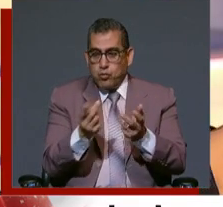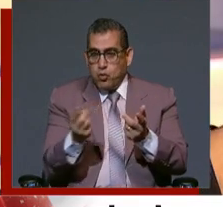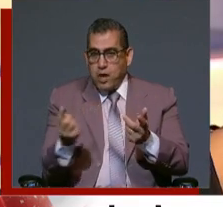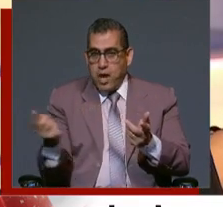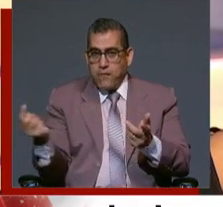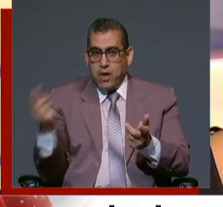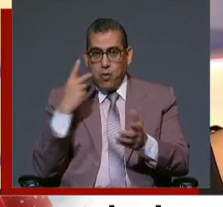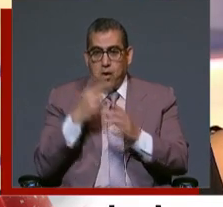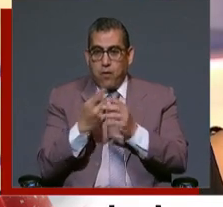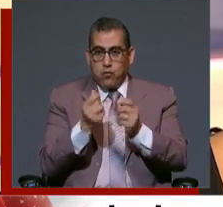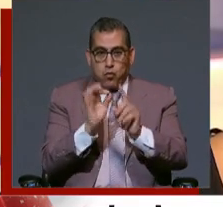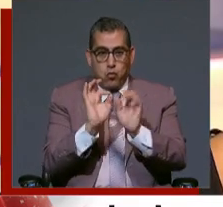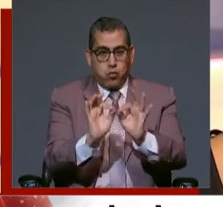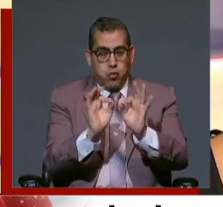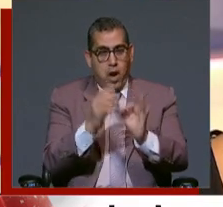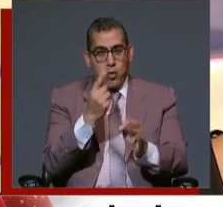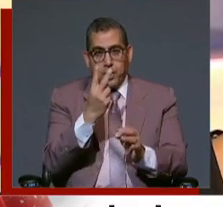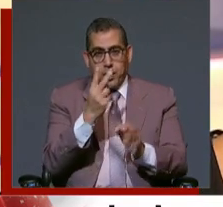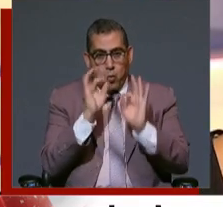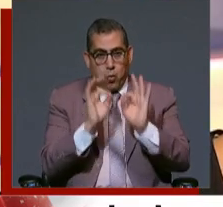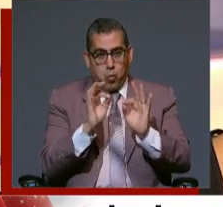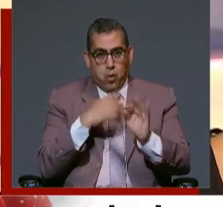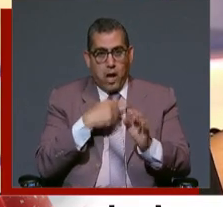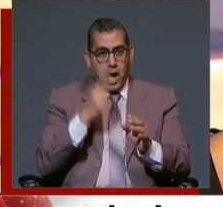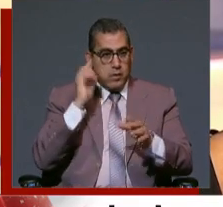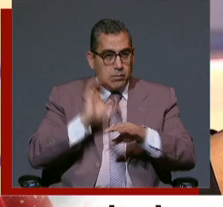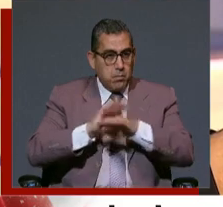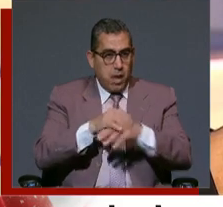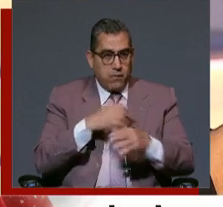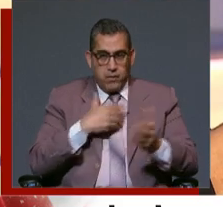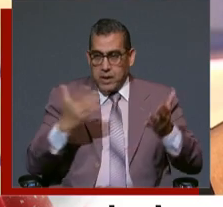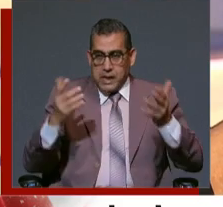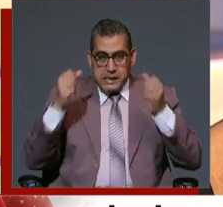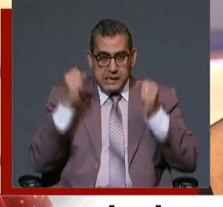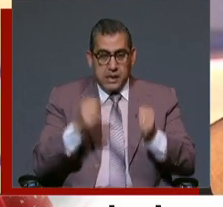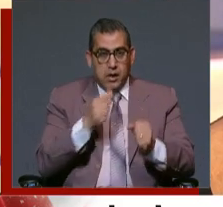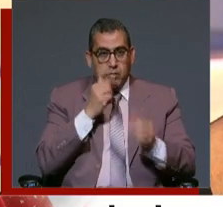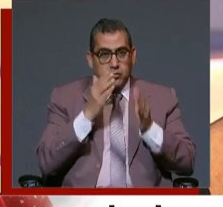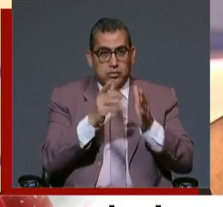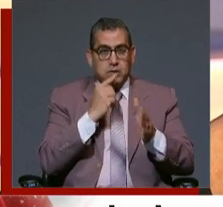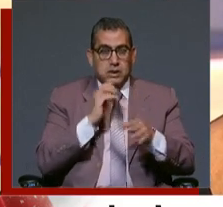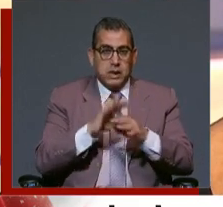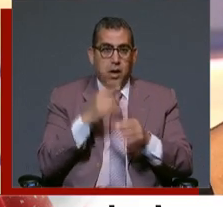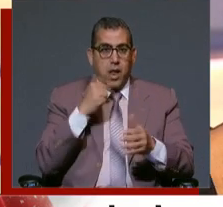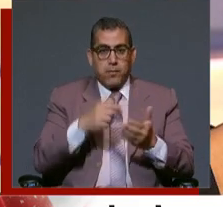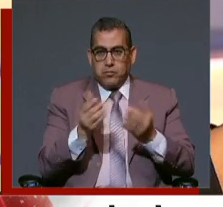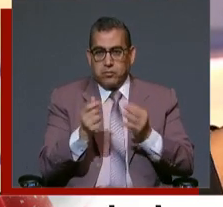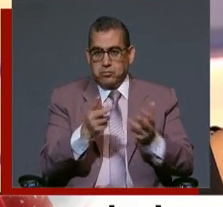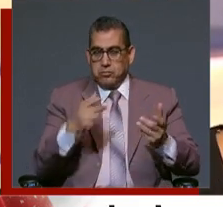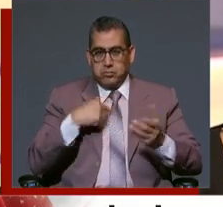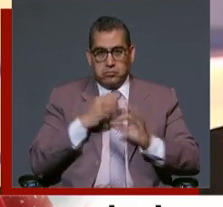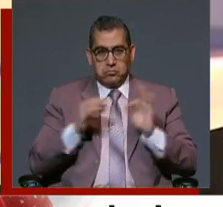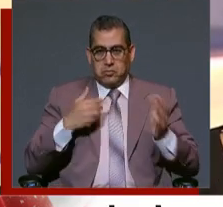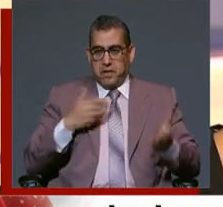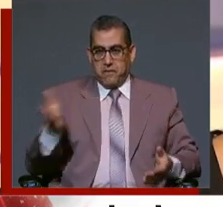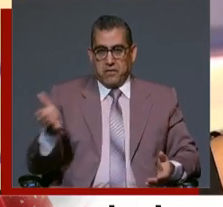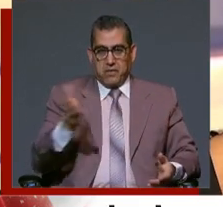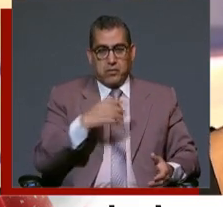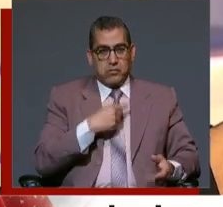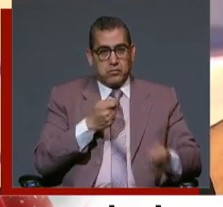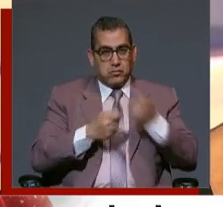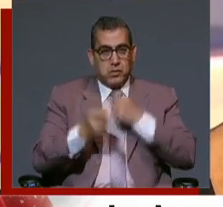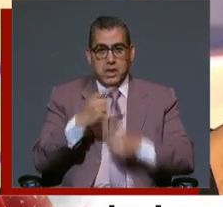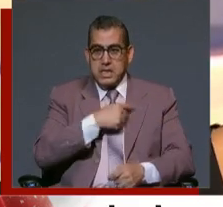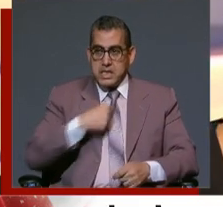يبقاش عمله واحده او اتنين هم المسيطرين. فده بالنسبه لنا ده مهم، واحنا متبنين في وزاره الماليه هذا. احنا لينا معاملات مع الصين،